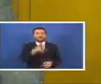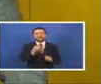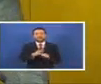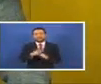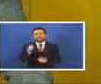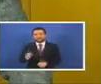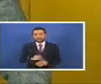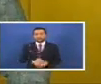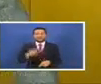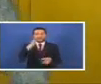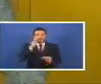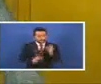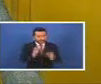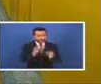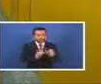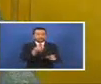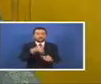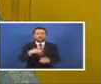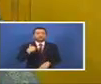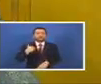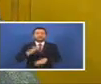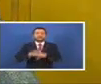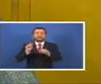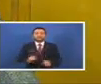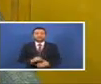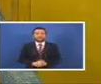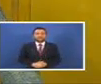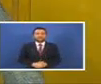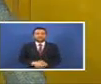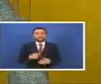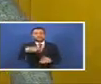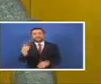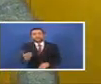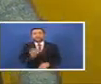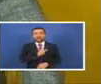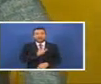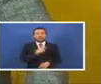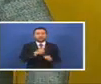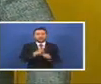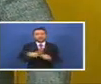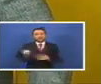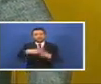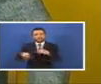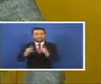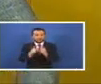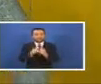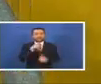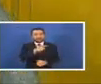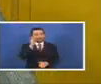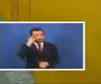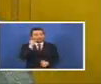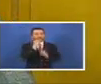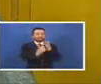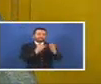ayrıcalıktır. Denetleyelim diye. Biz ne yapmışız? Diğer yasama faaliyetlerimizin yanında